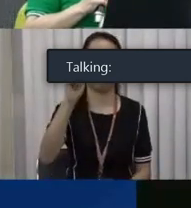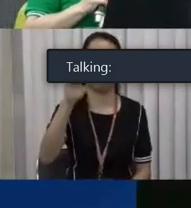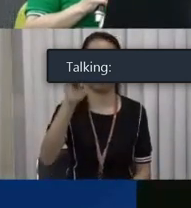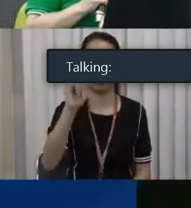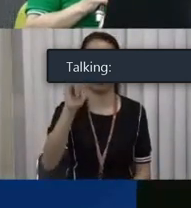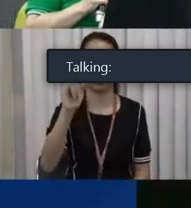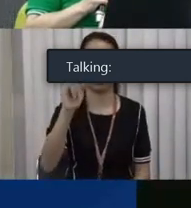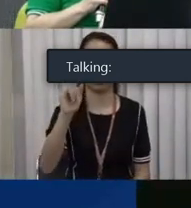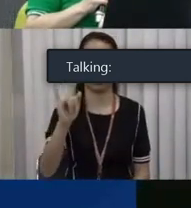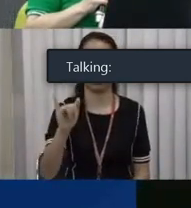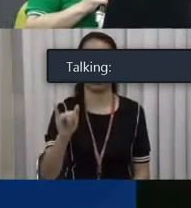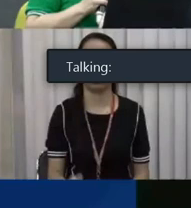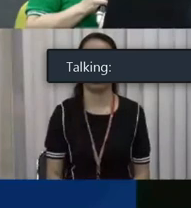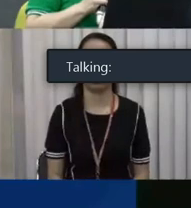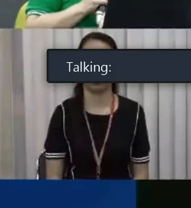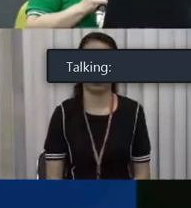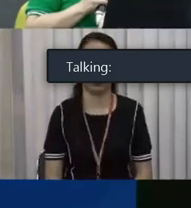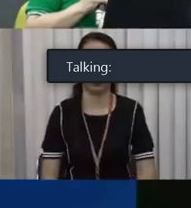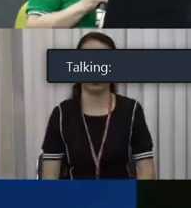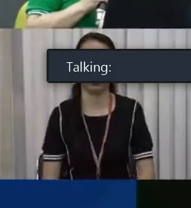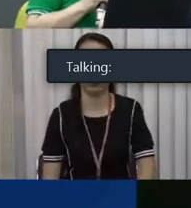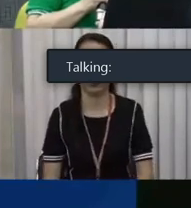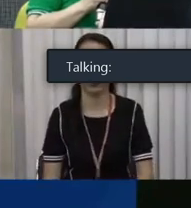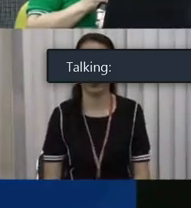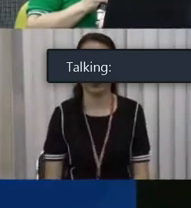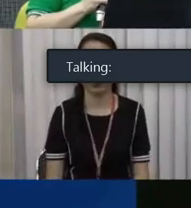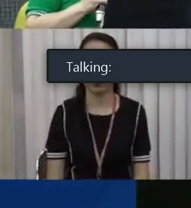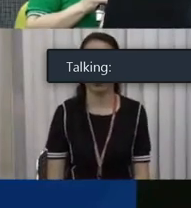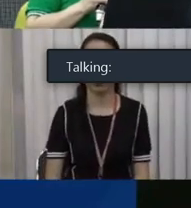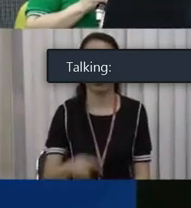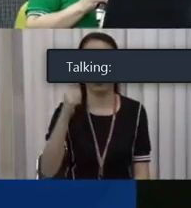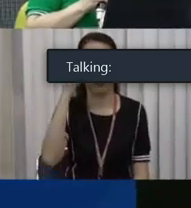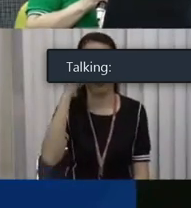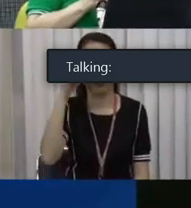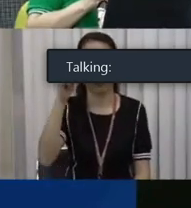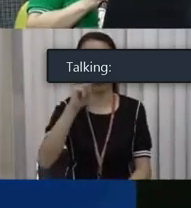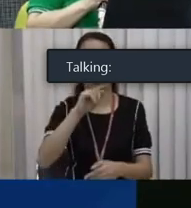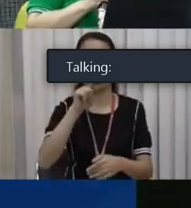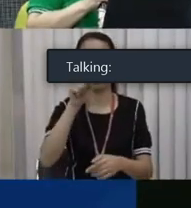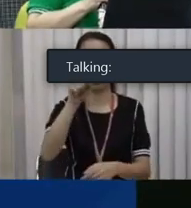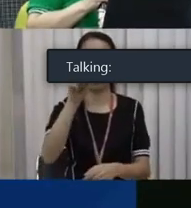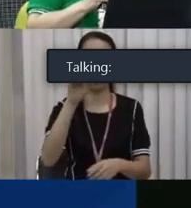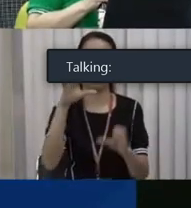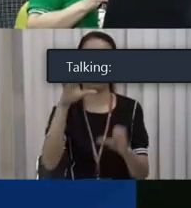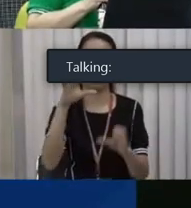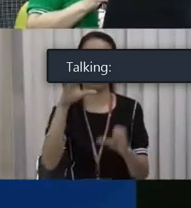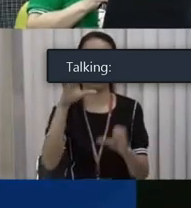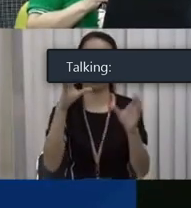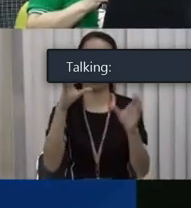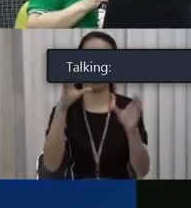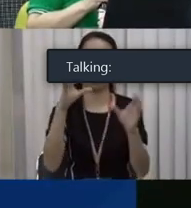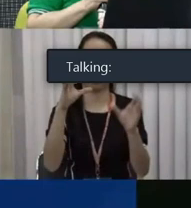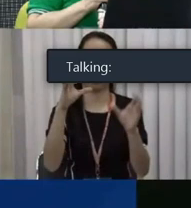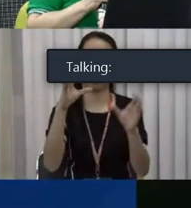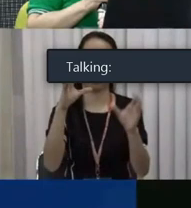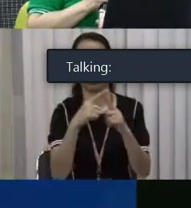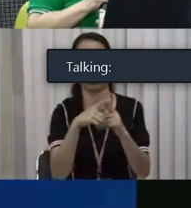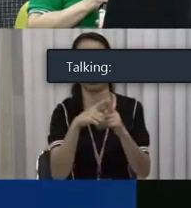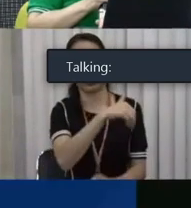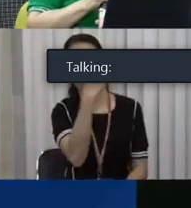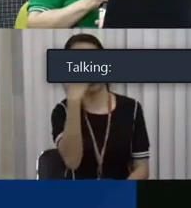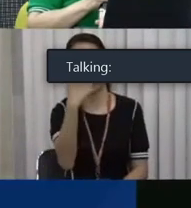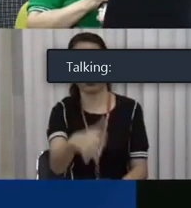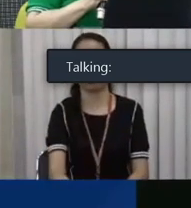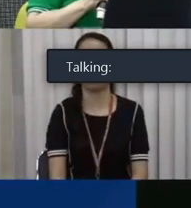or walay pwedeng makakuan nimo makasuborno para lang in favor of any